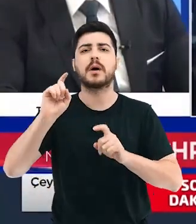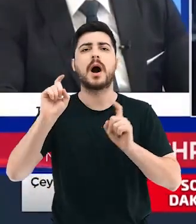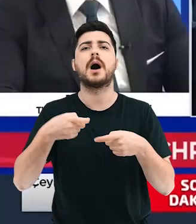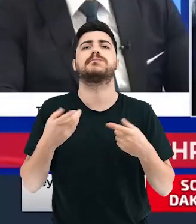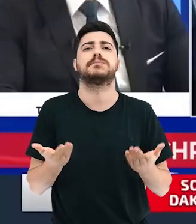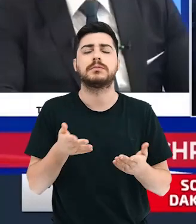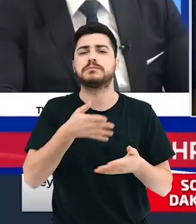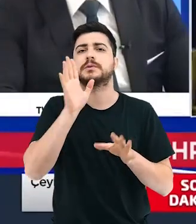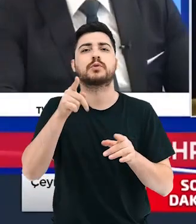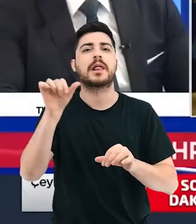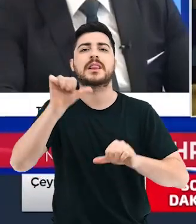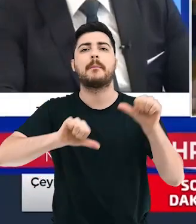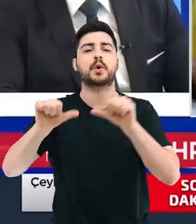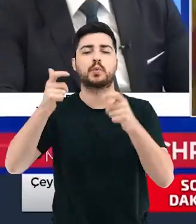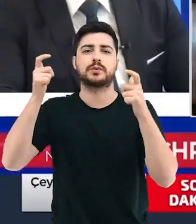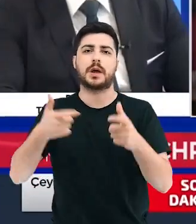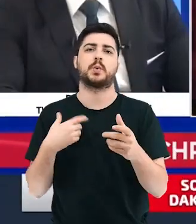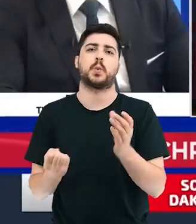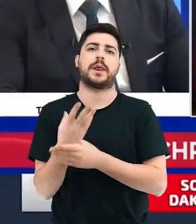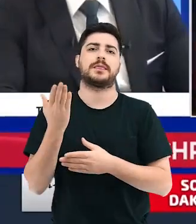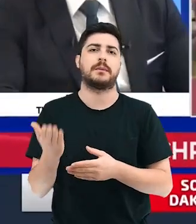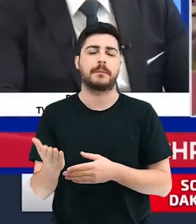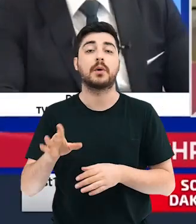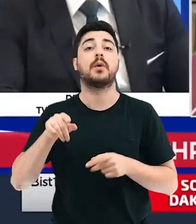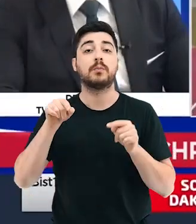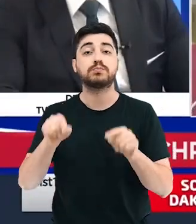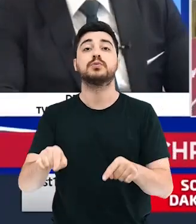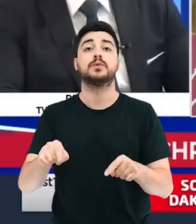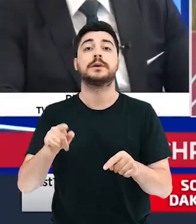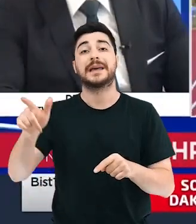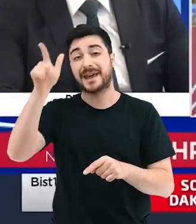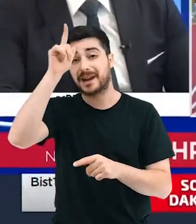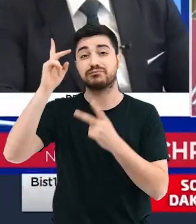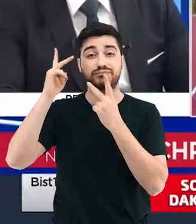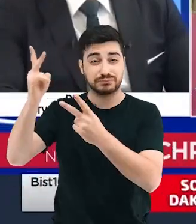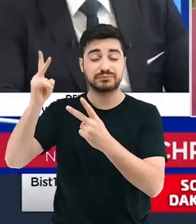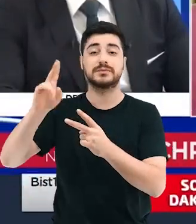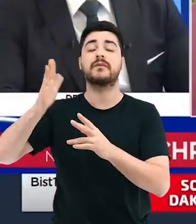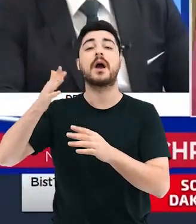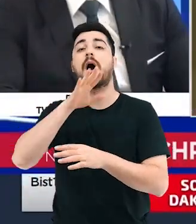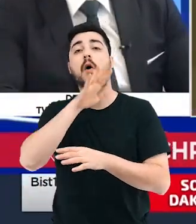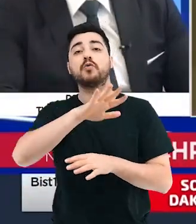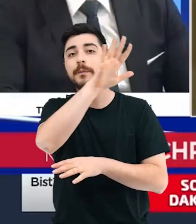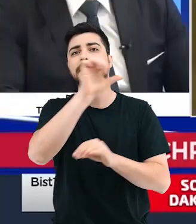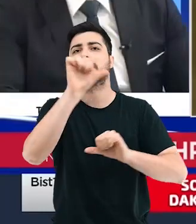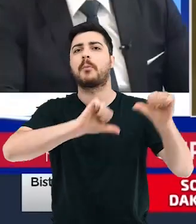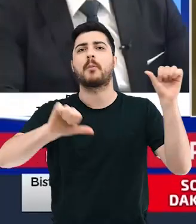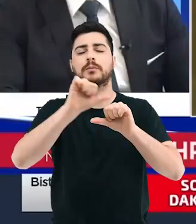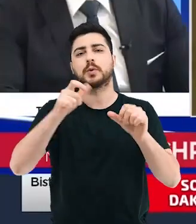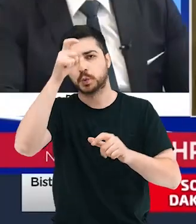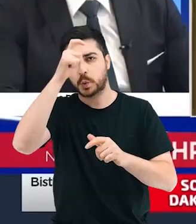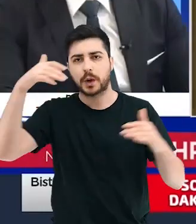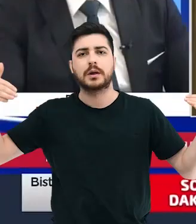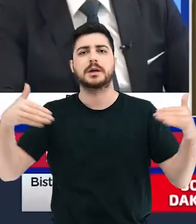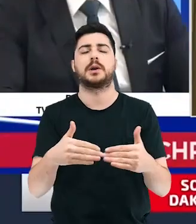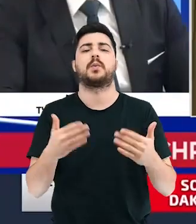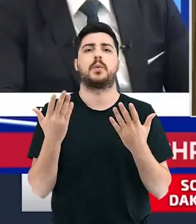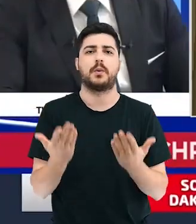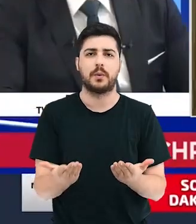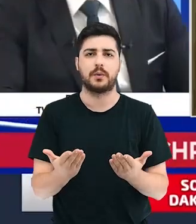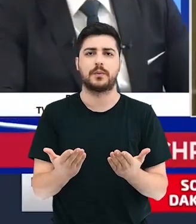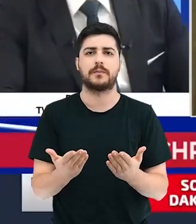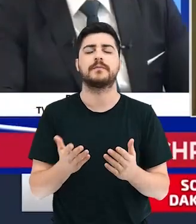şudur. Şu ana kadar tespiti yapılamamıştır. Bu bir laboratuvar üretimidir. Ve bu İran tarafından